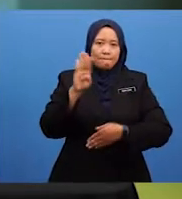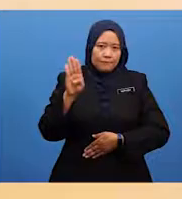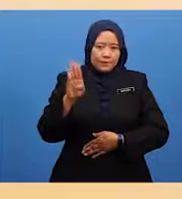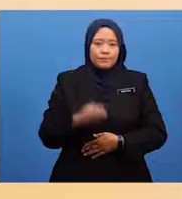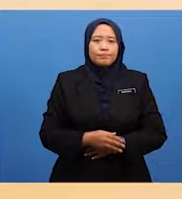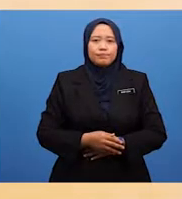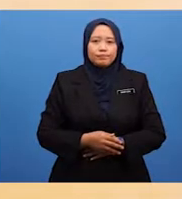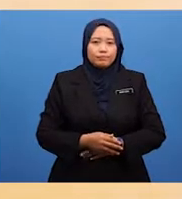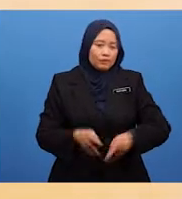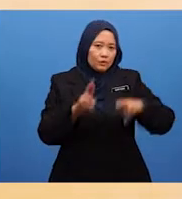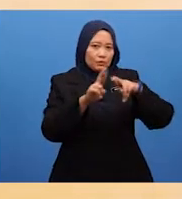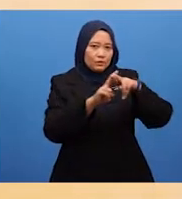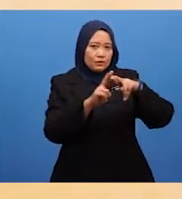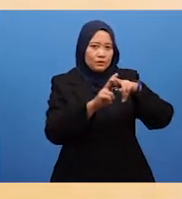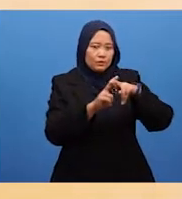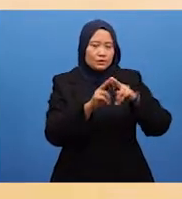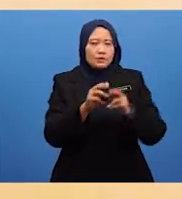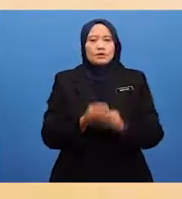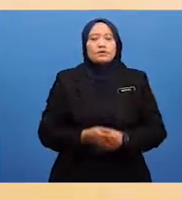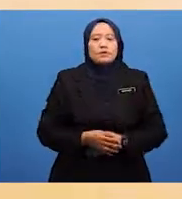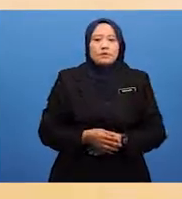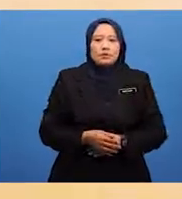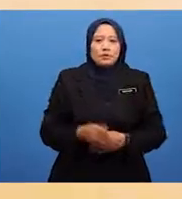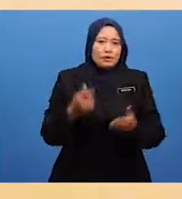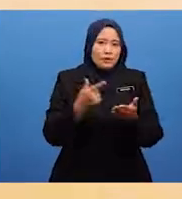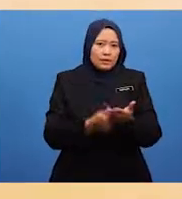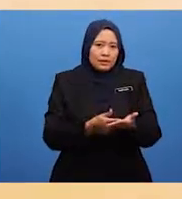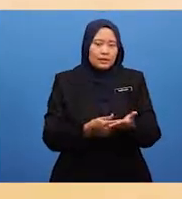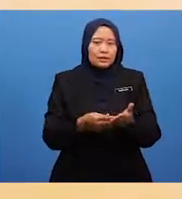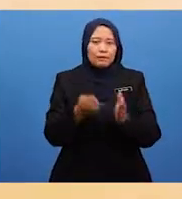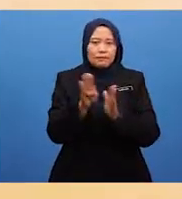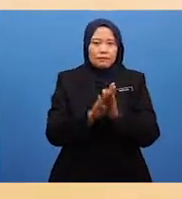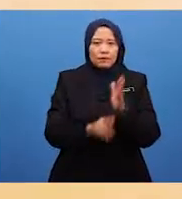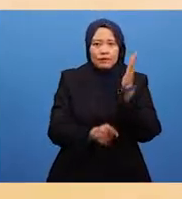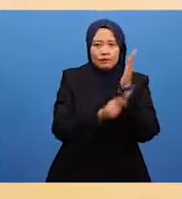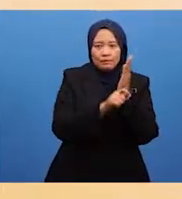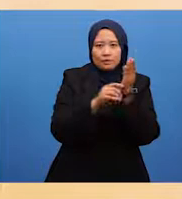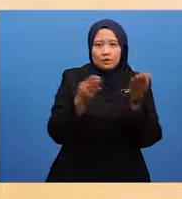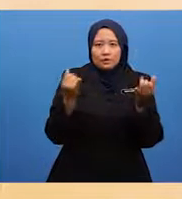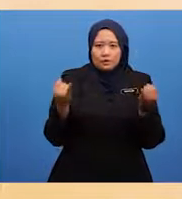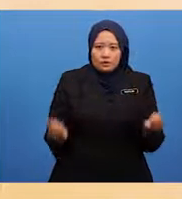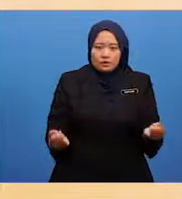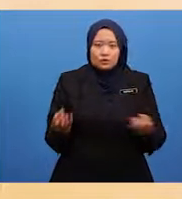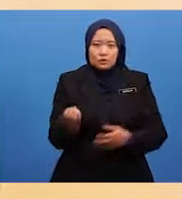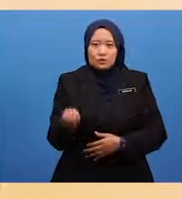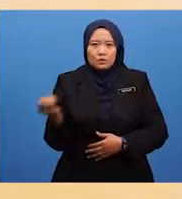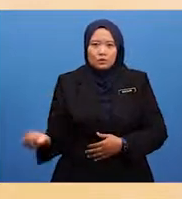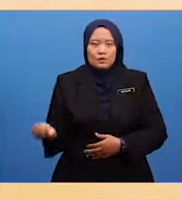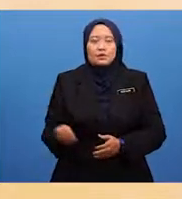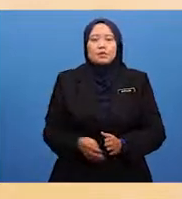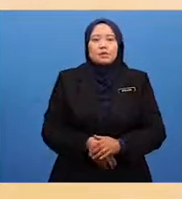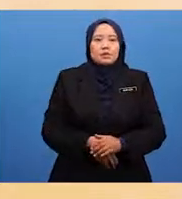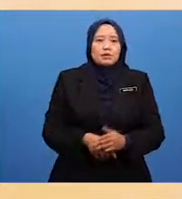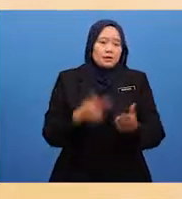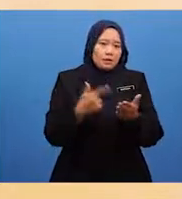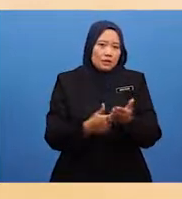simpulkan, semakin bertambah jisim objek, semakin berkurang jarak yang dilalui